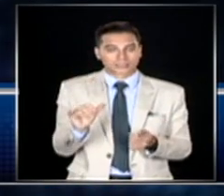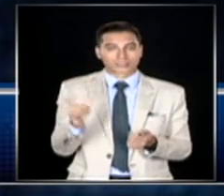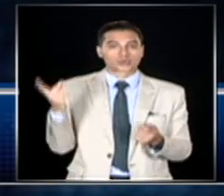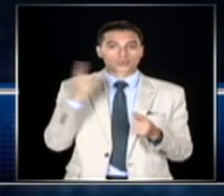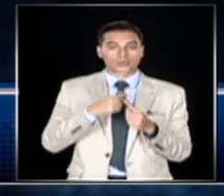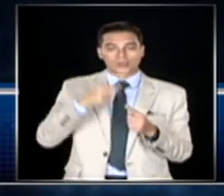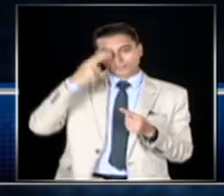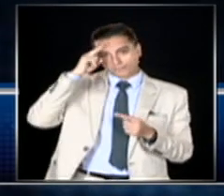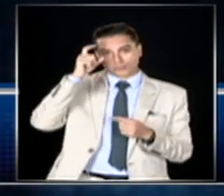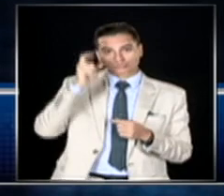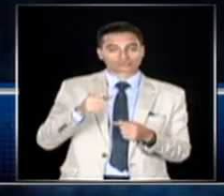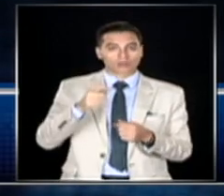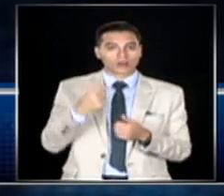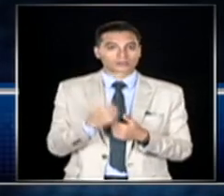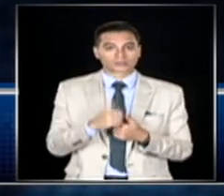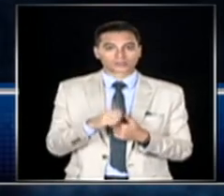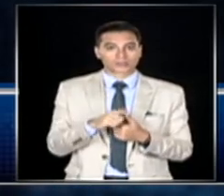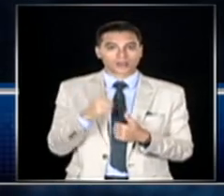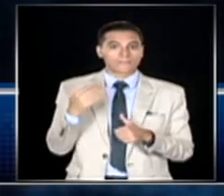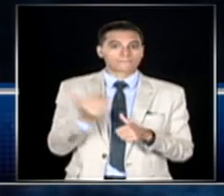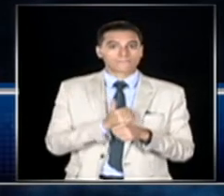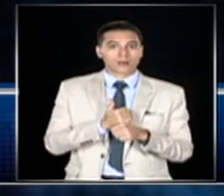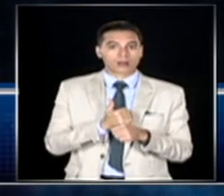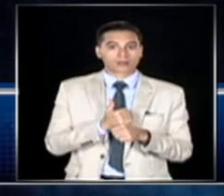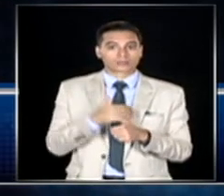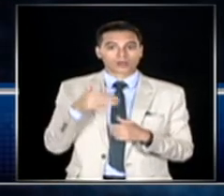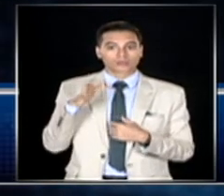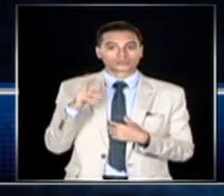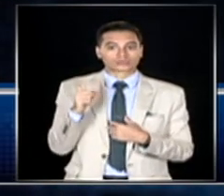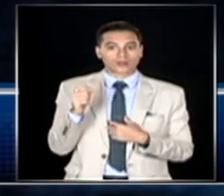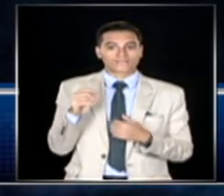هي مرات أشرف زكي،